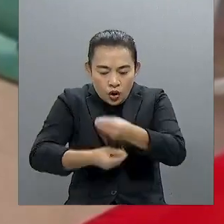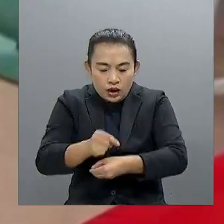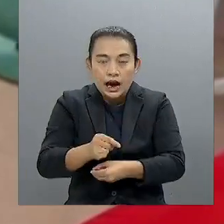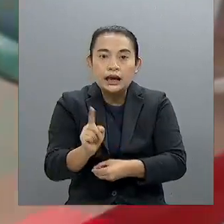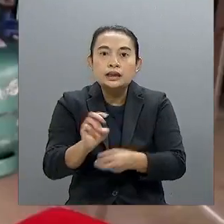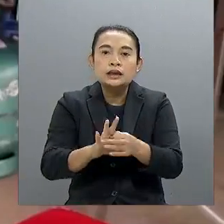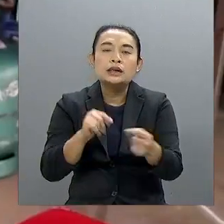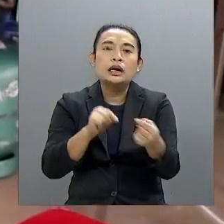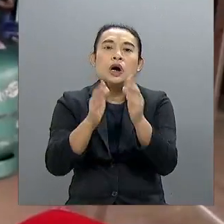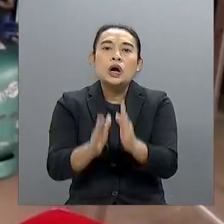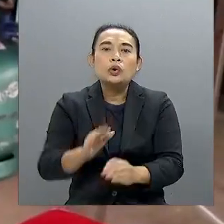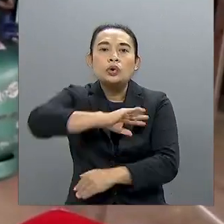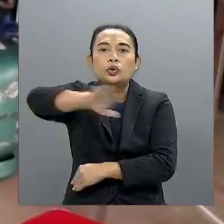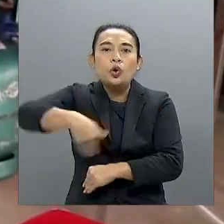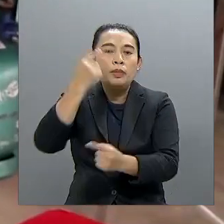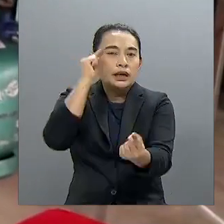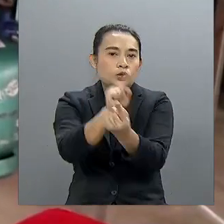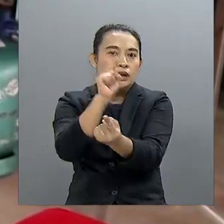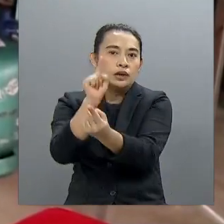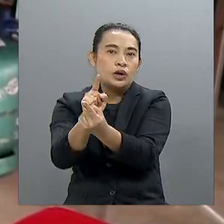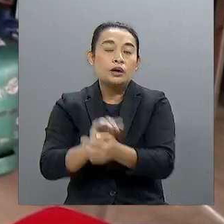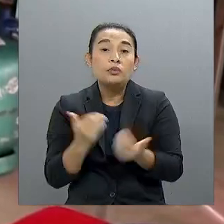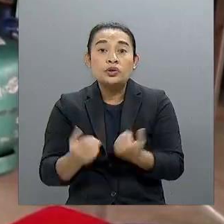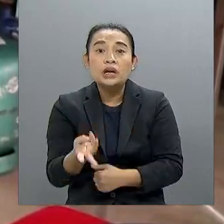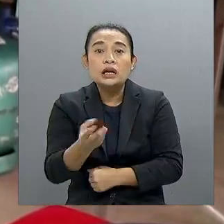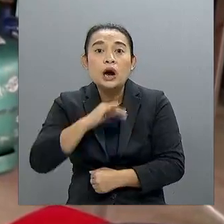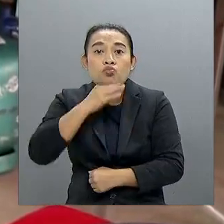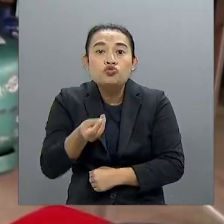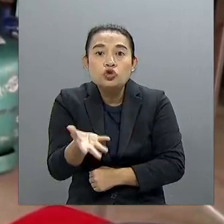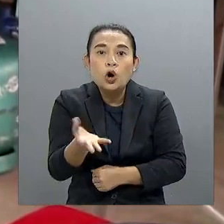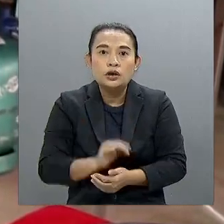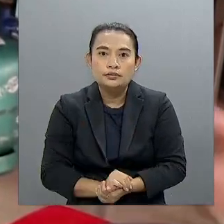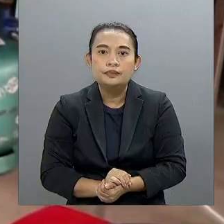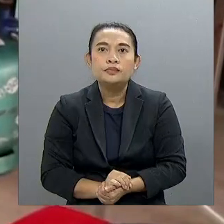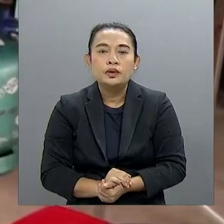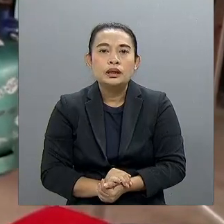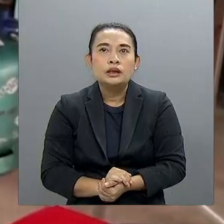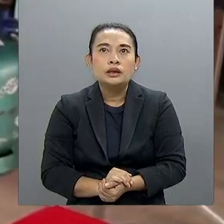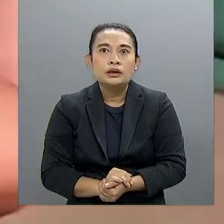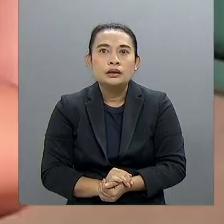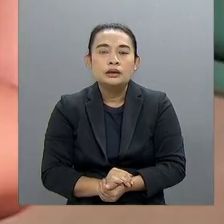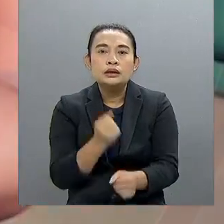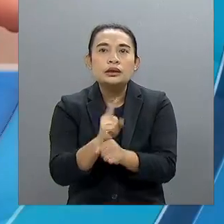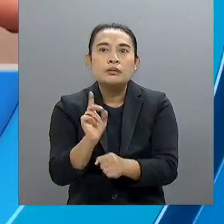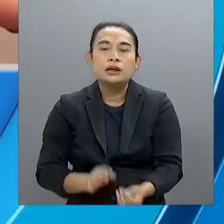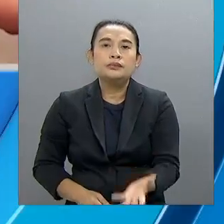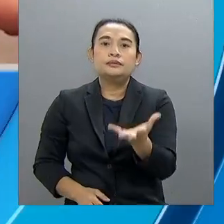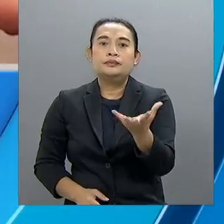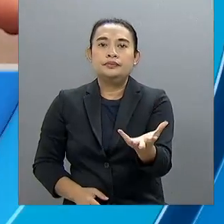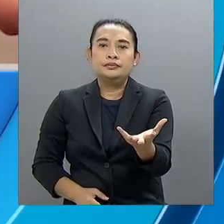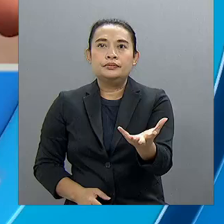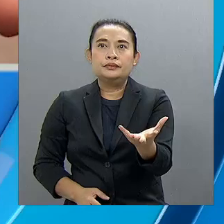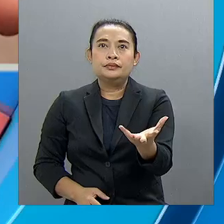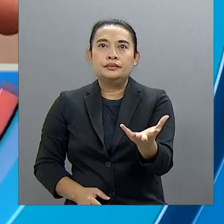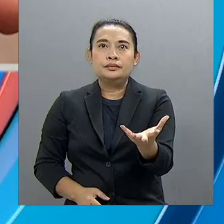ว หมูทอด คนขายกเยอะงนแลคจะทำยัไ เอา เป็ักลาววิเซอฟอีกแล้ว นี่ ถือมือเดียววินเซอรฟเลยโต